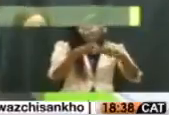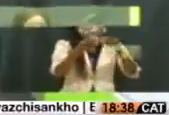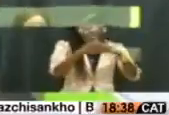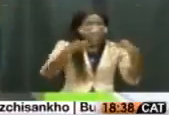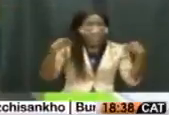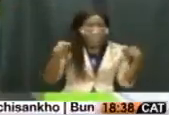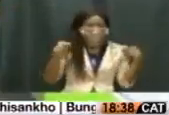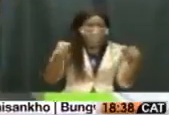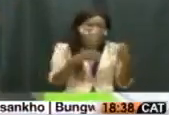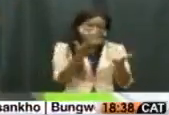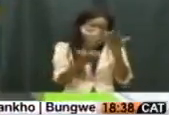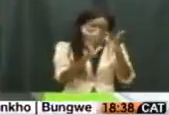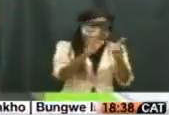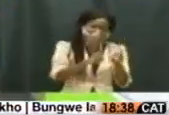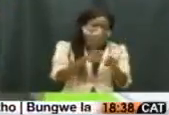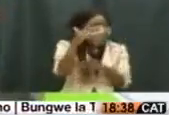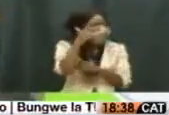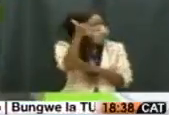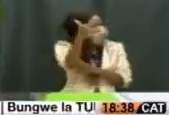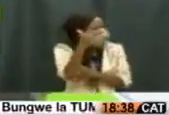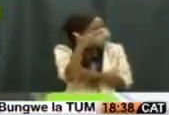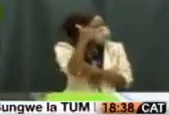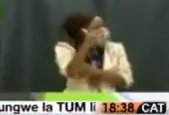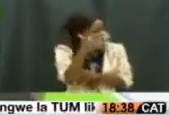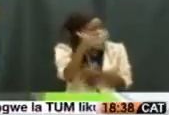mafuso ma expert maloko expert